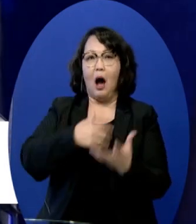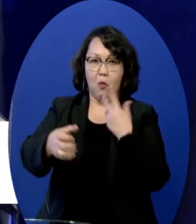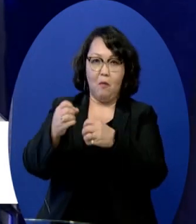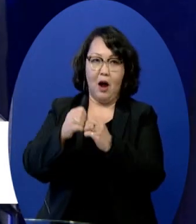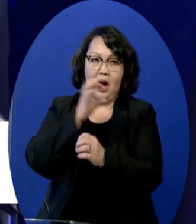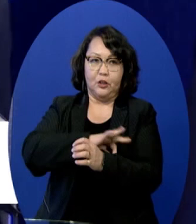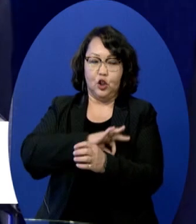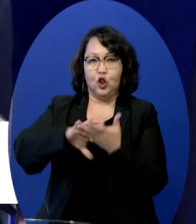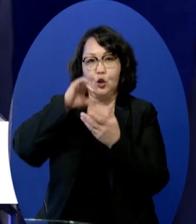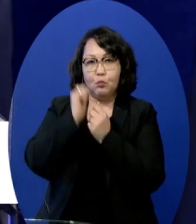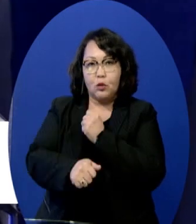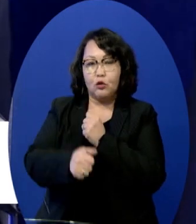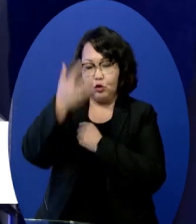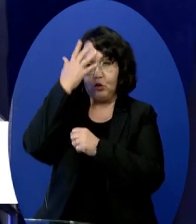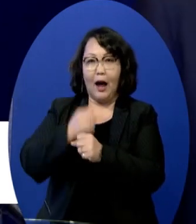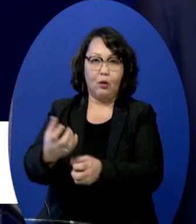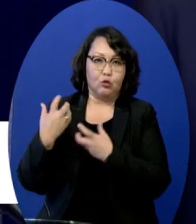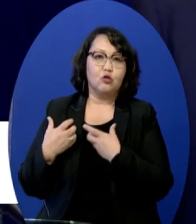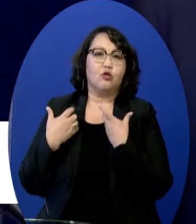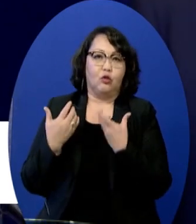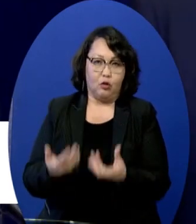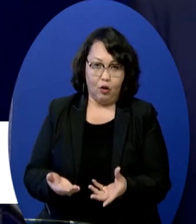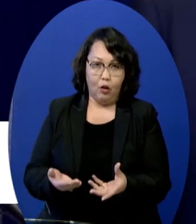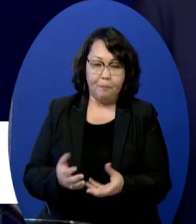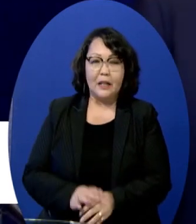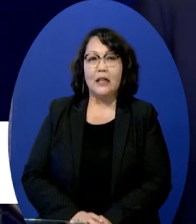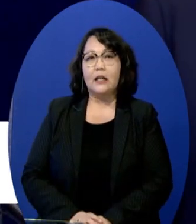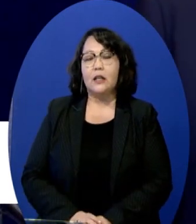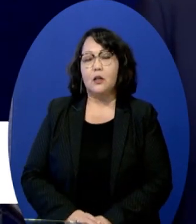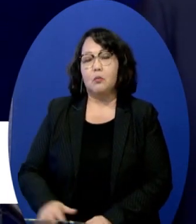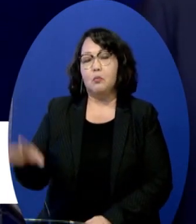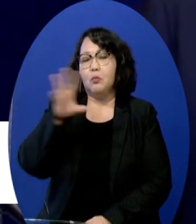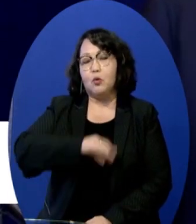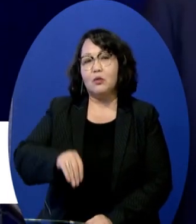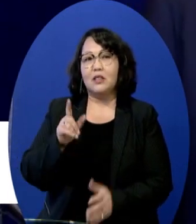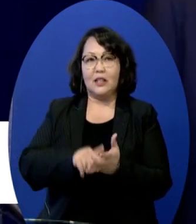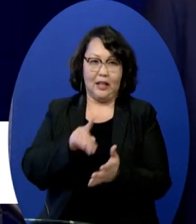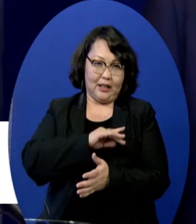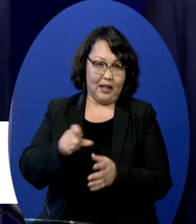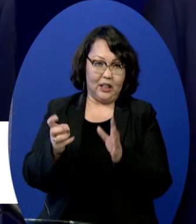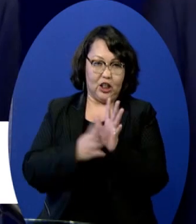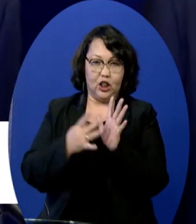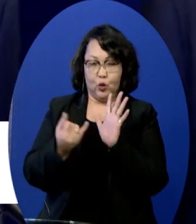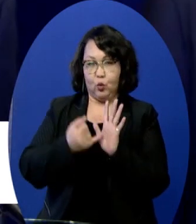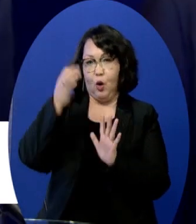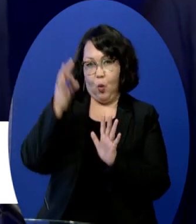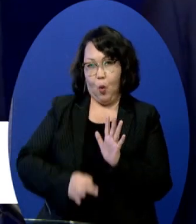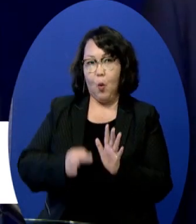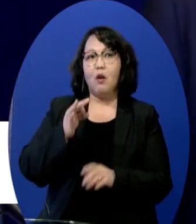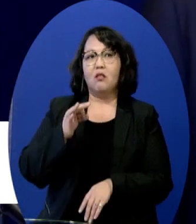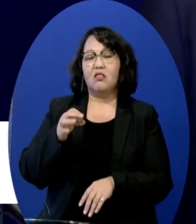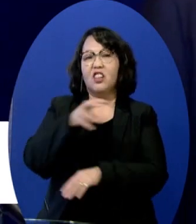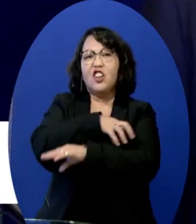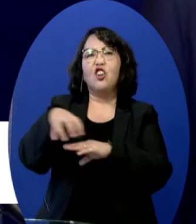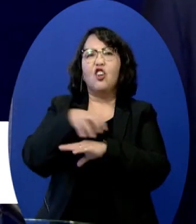цахилгаан дулааны эрчим хүчний төлбөрөө болов даалгана. За ер нь бол нийт хэрэглэгээний 96% нь бол ахуй хэрэглэгчтэй гарч байна. Тэр дотроо